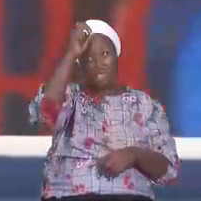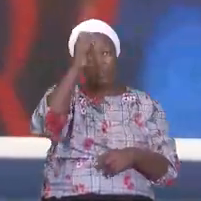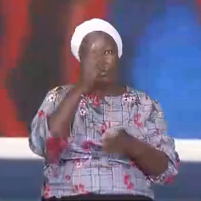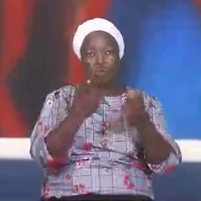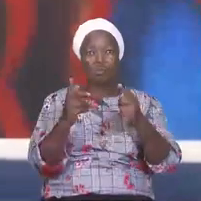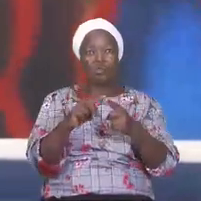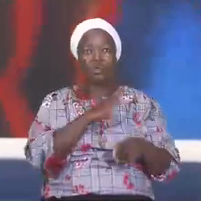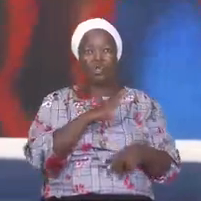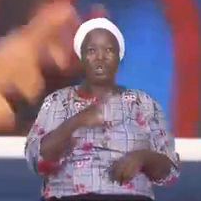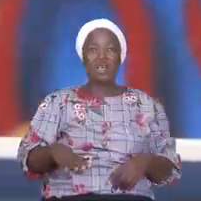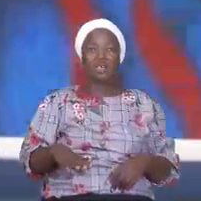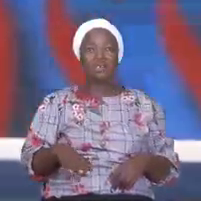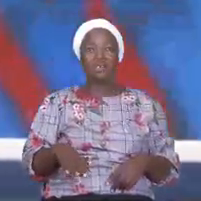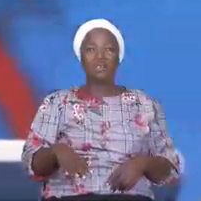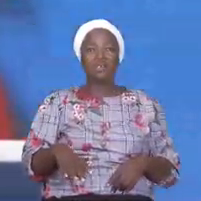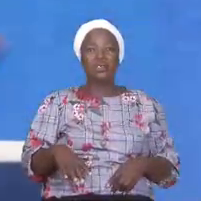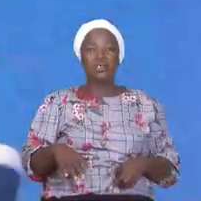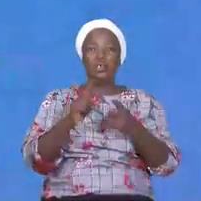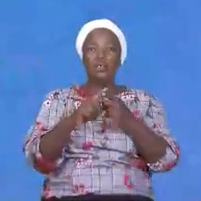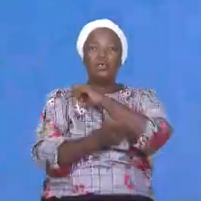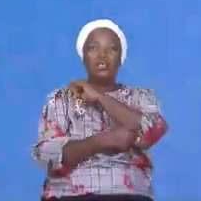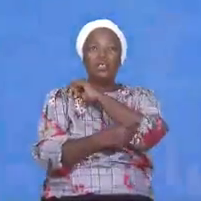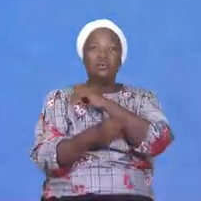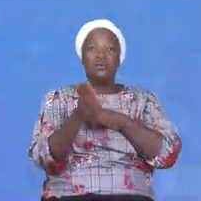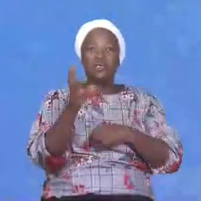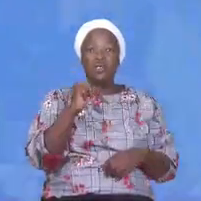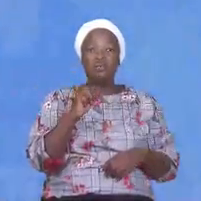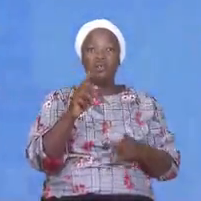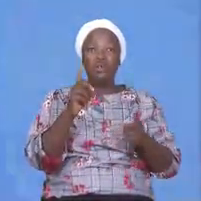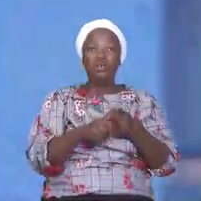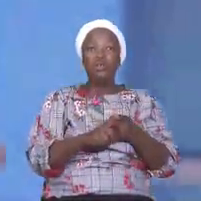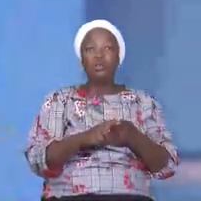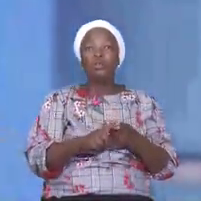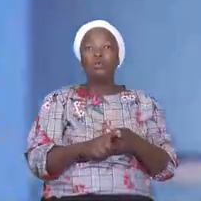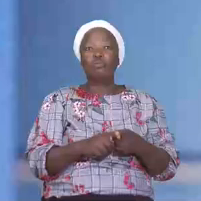afin comme il est écrit, c'est la parole écrite. Quand le diable est venu à Christ